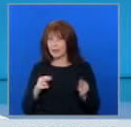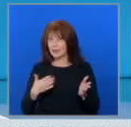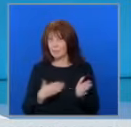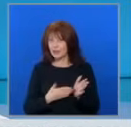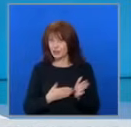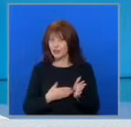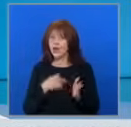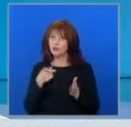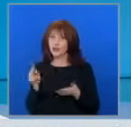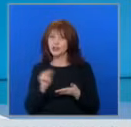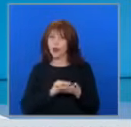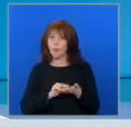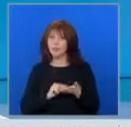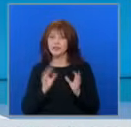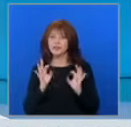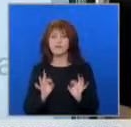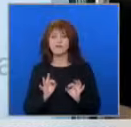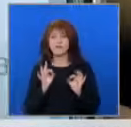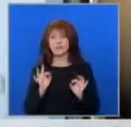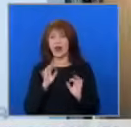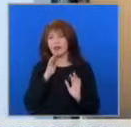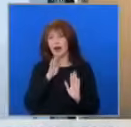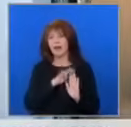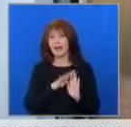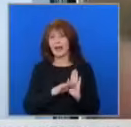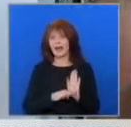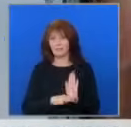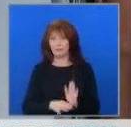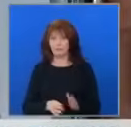критериите ще бъдат описани в специална наредба.